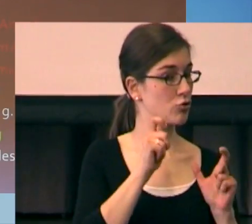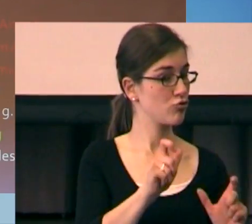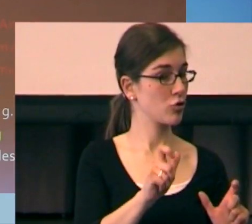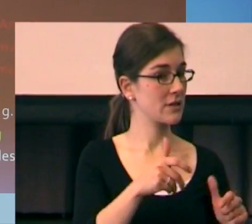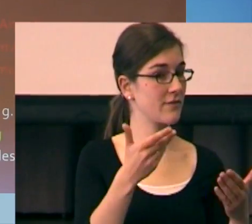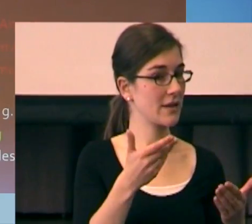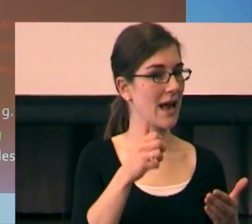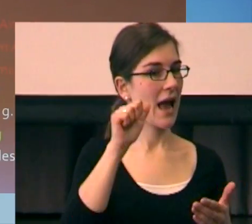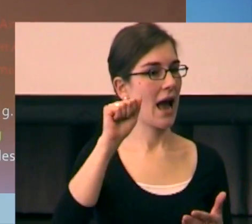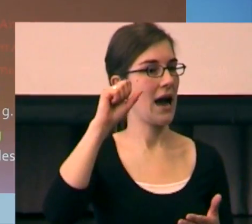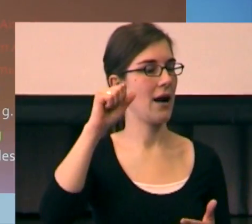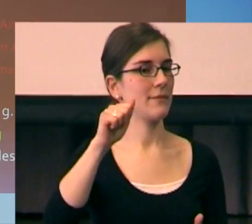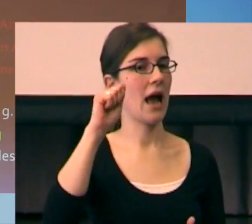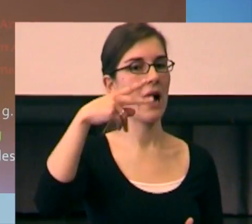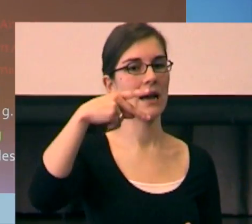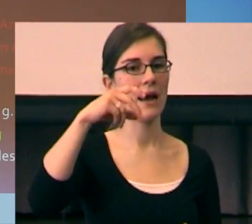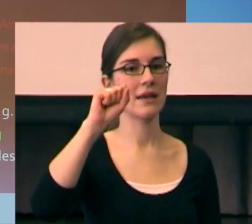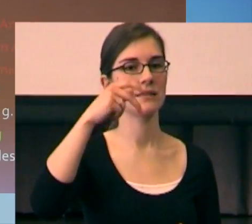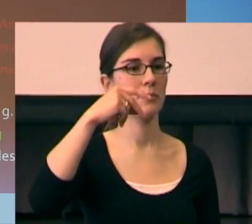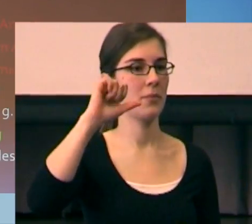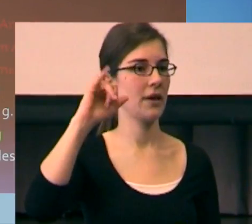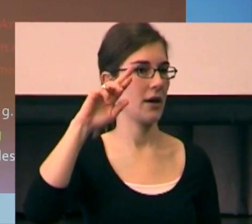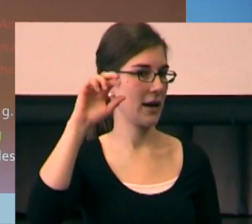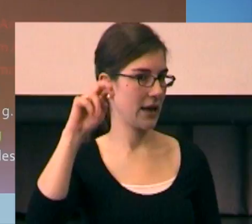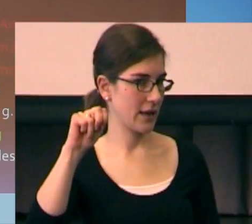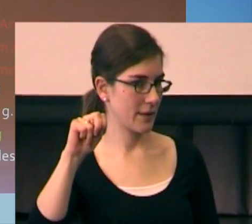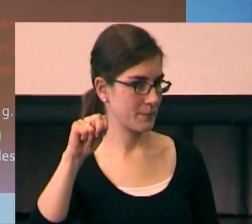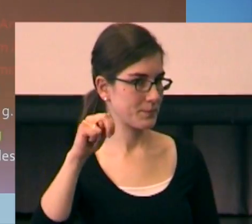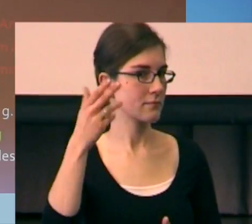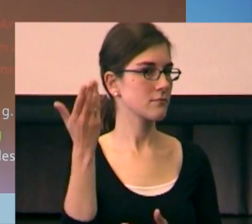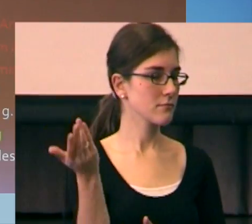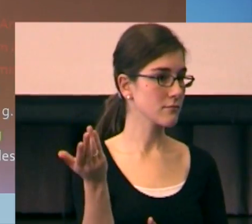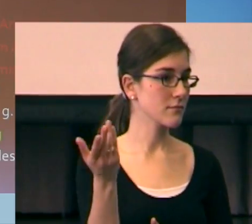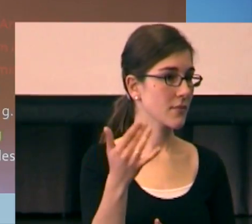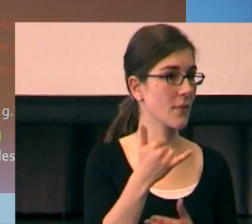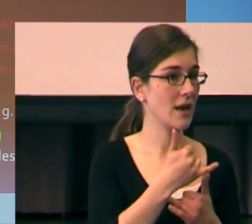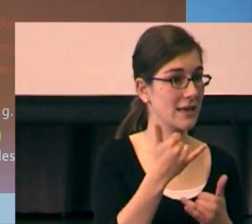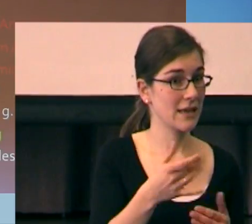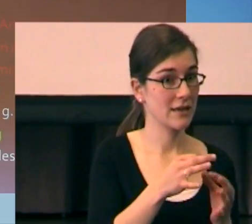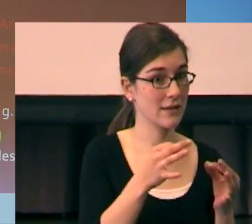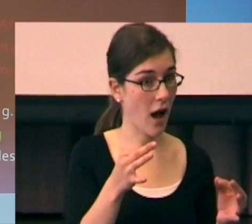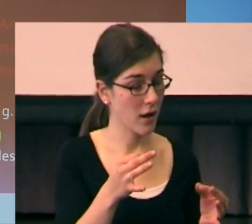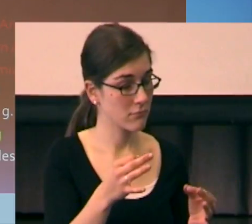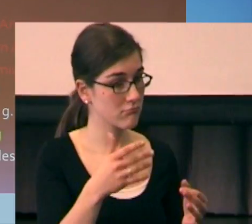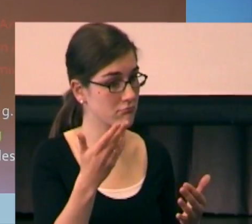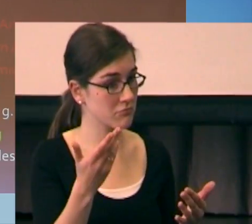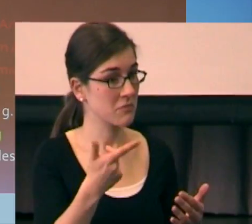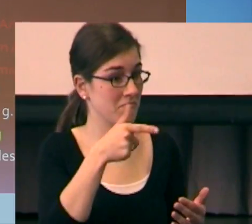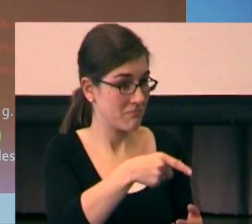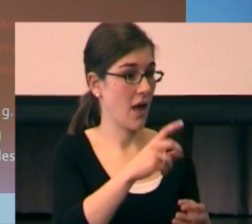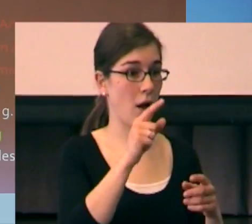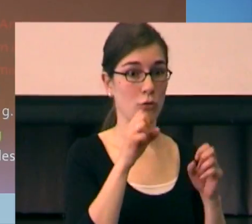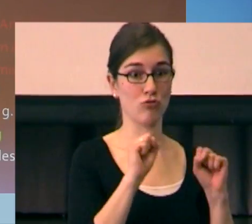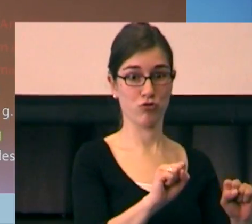von Aspirin. 100 Milligramm ASS, Acetylsalicylsäure pro Tag, hat in großen Studien einen gewissen Schutz